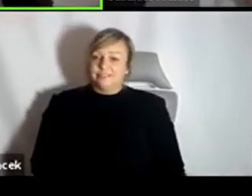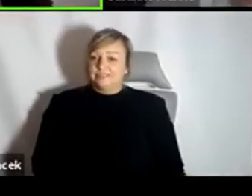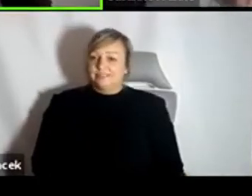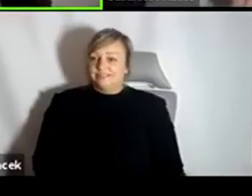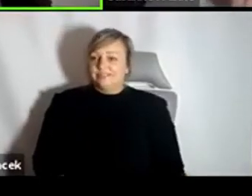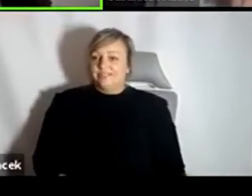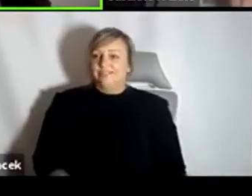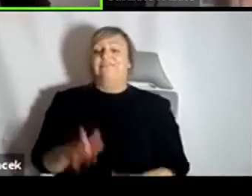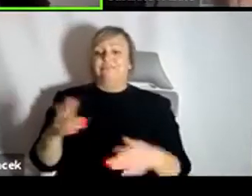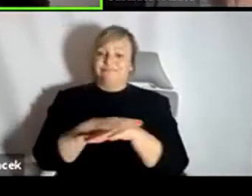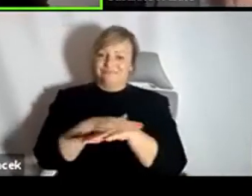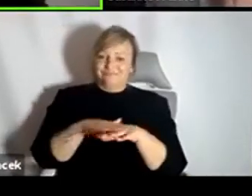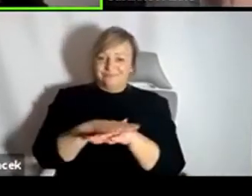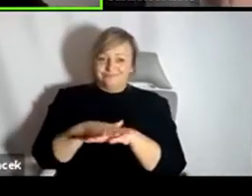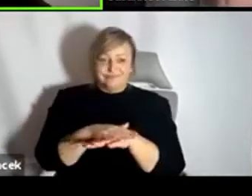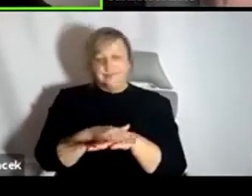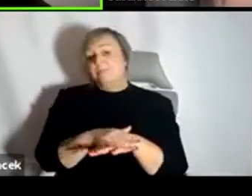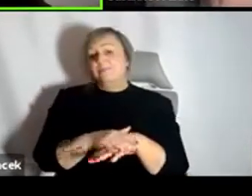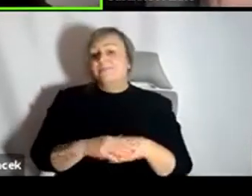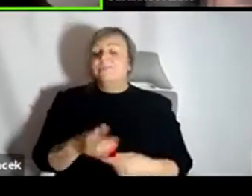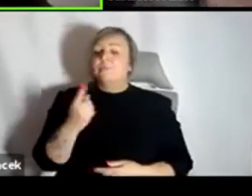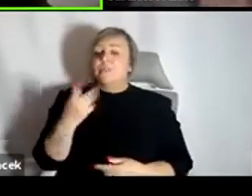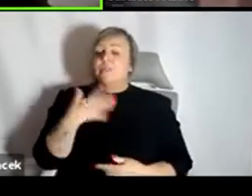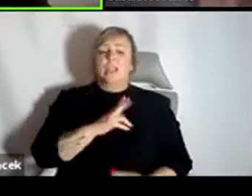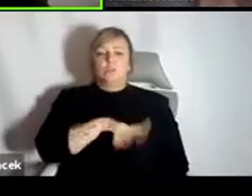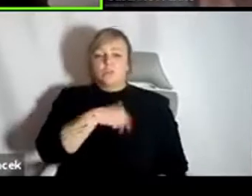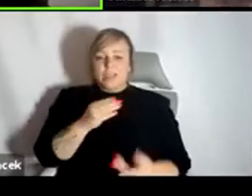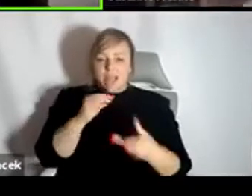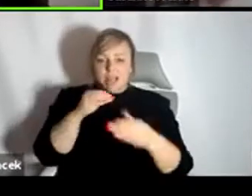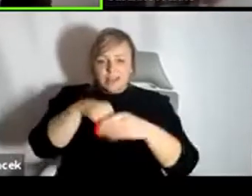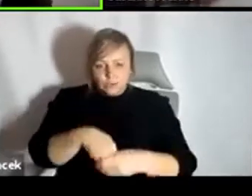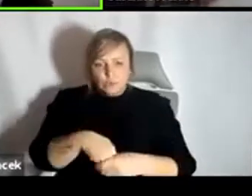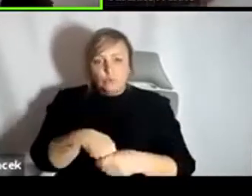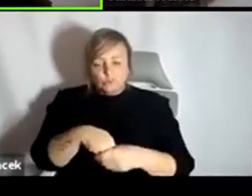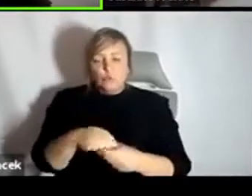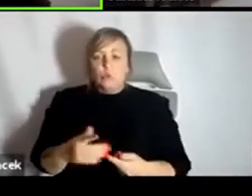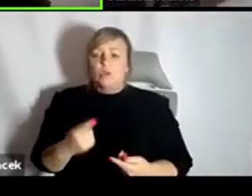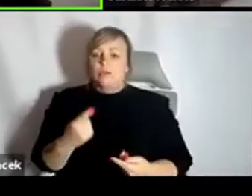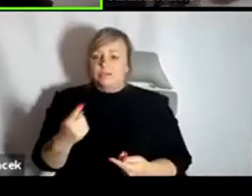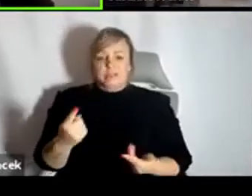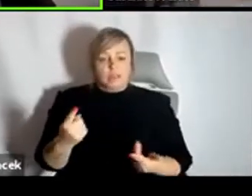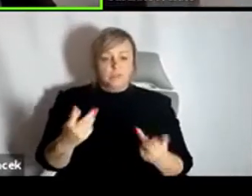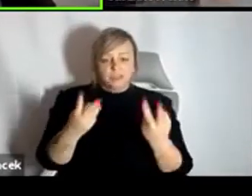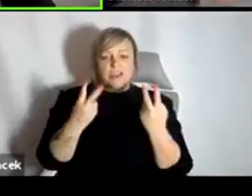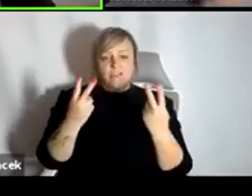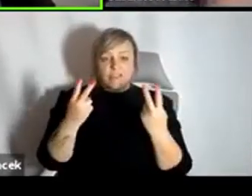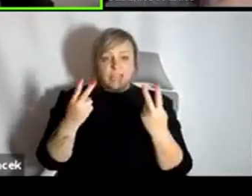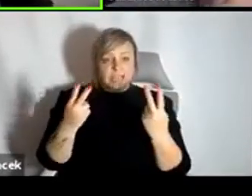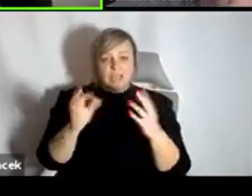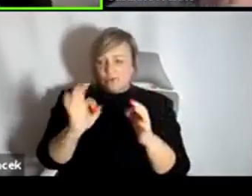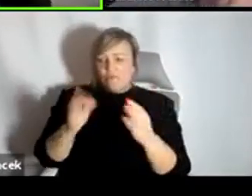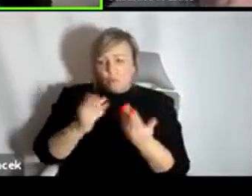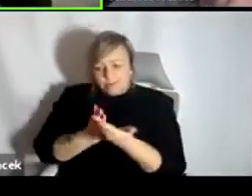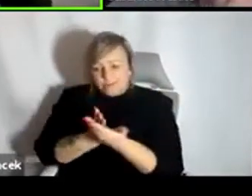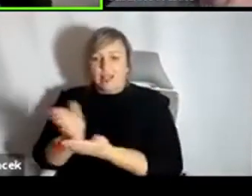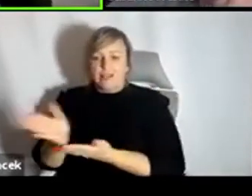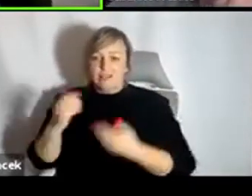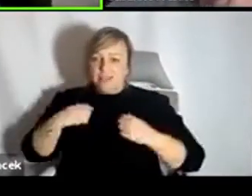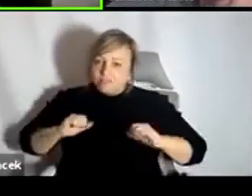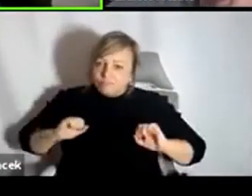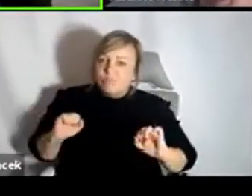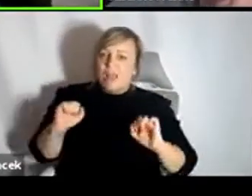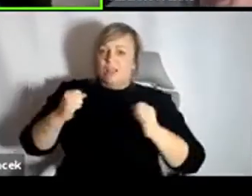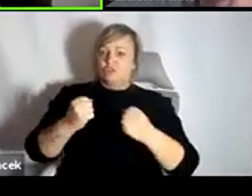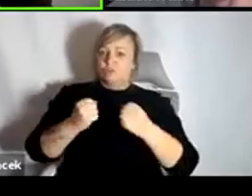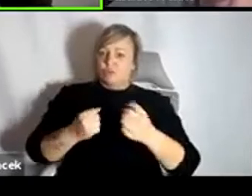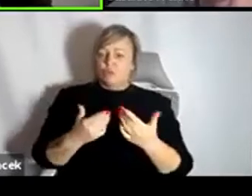Klassiker, ne? Ja, wir sehen soziale Inklusion als Kernelement von nachhaltigem Engagement. Also weil es letztendlich auch ein